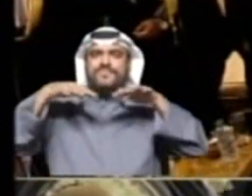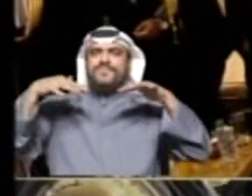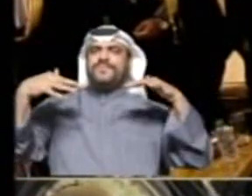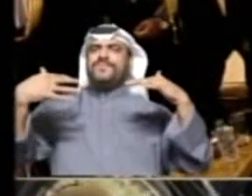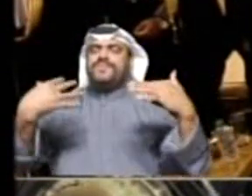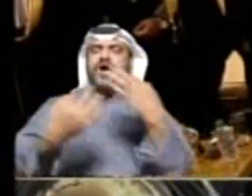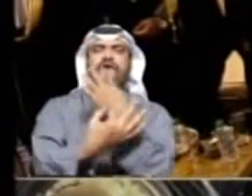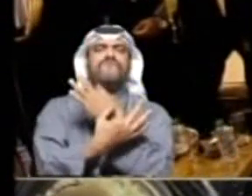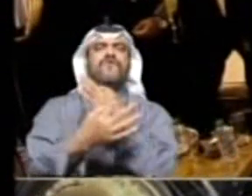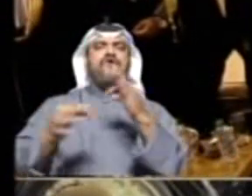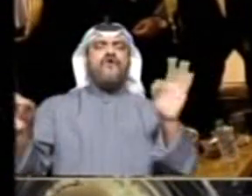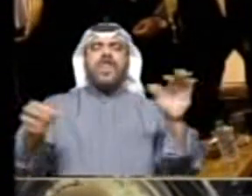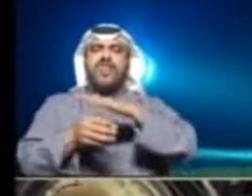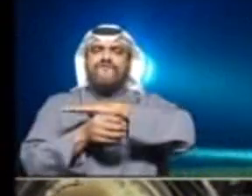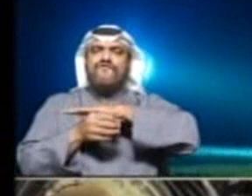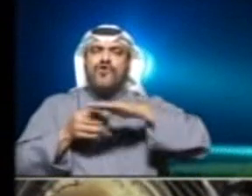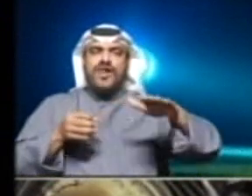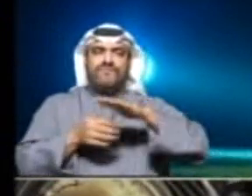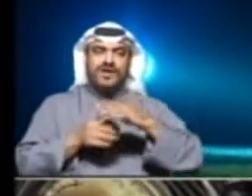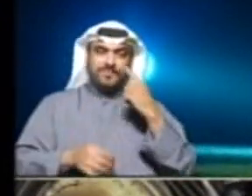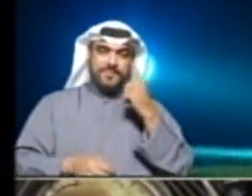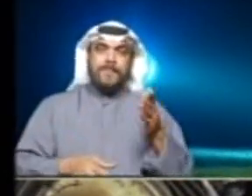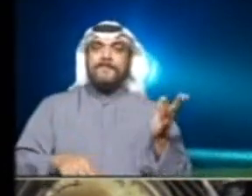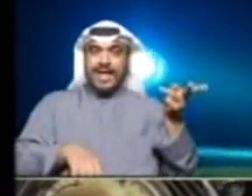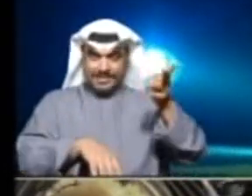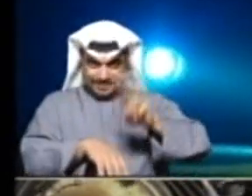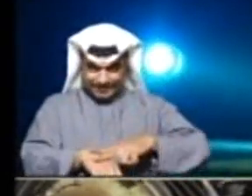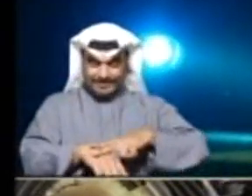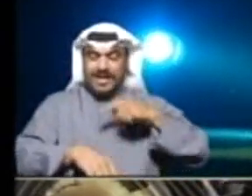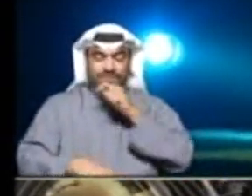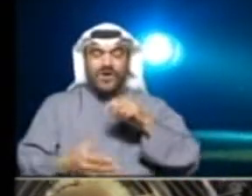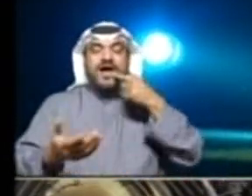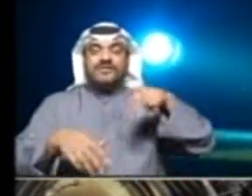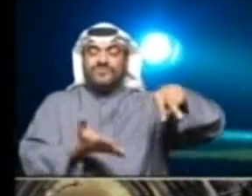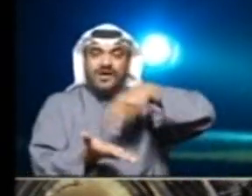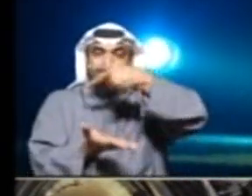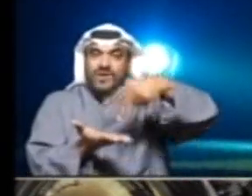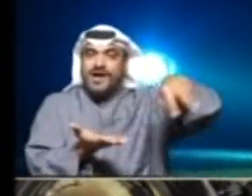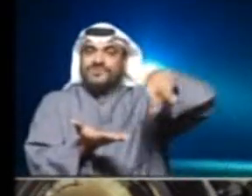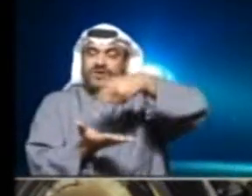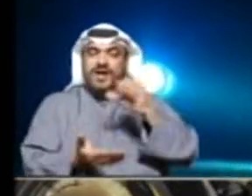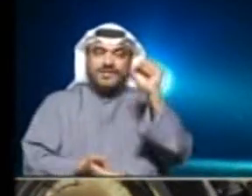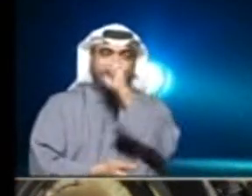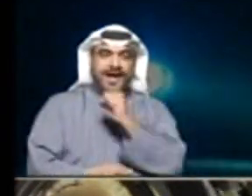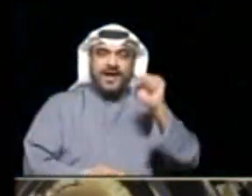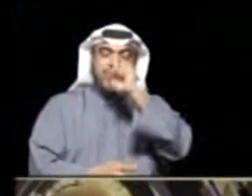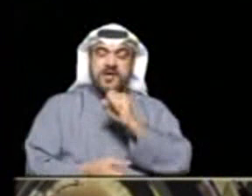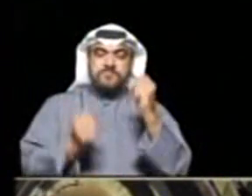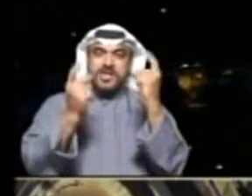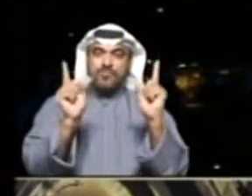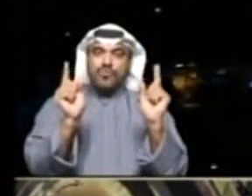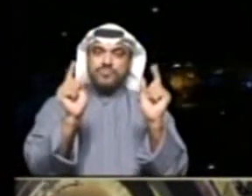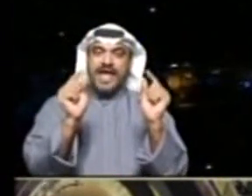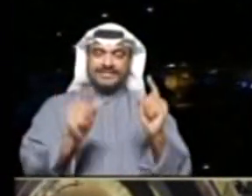ومعهم ملايين من داخل البلاد ومن دول الخليج وغيرها تابعت فقرات متنوعة زينت افتتاح الحدث الرياضي